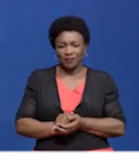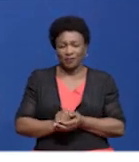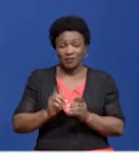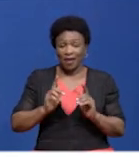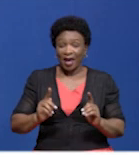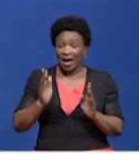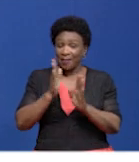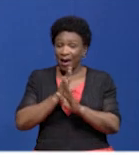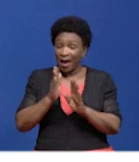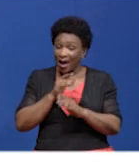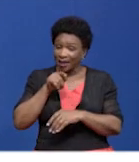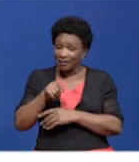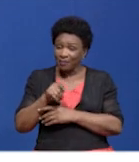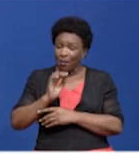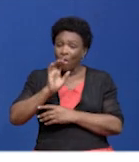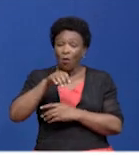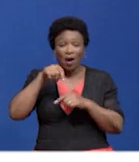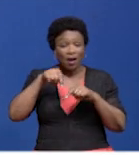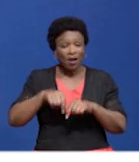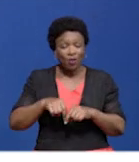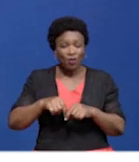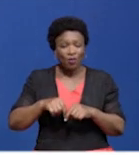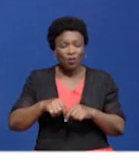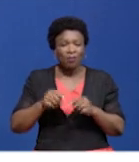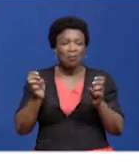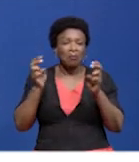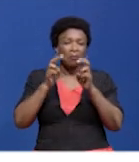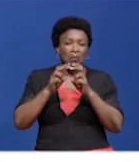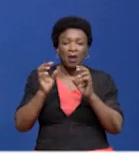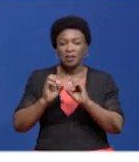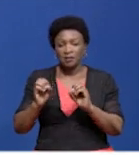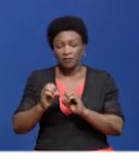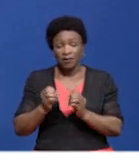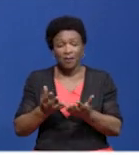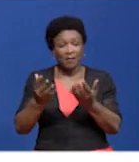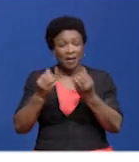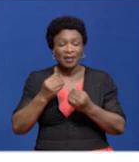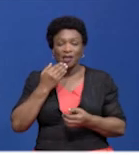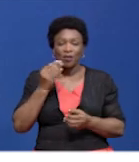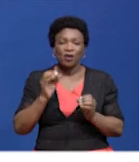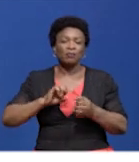hii kwa mwaka huu nisha hakuna na mahit meng